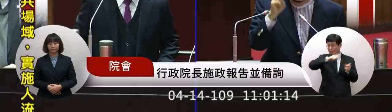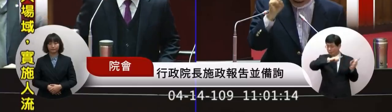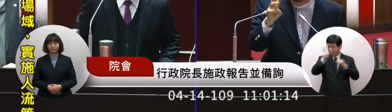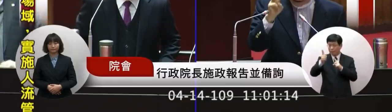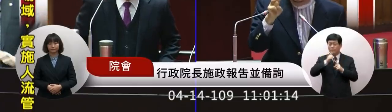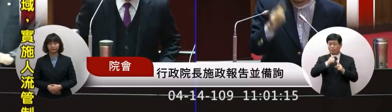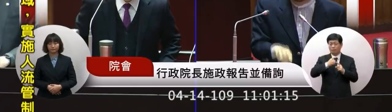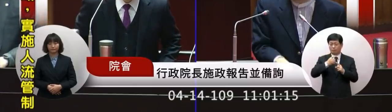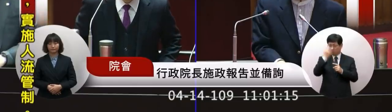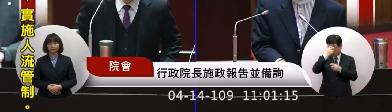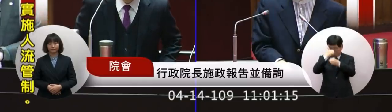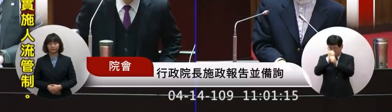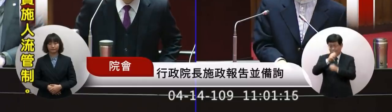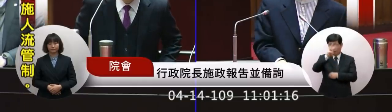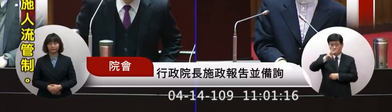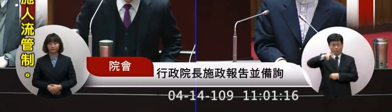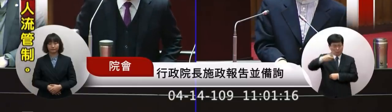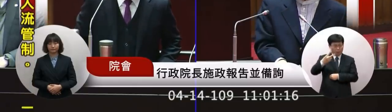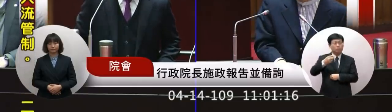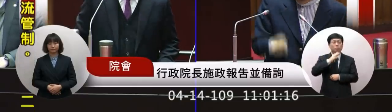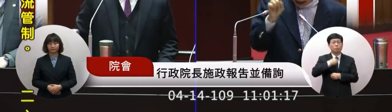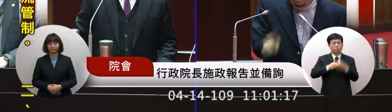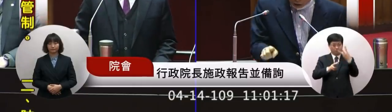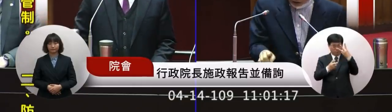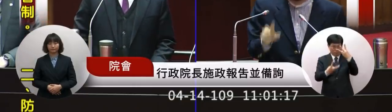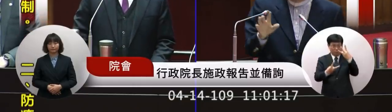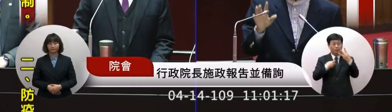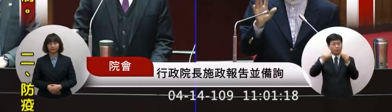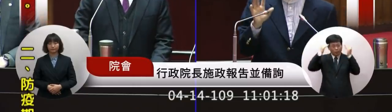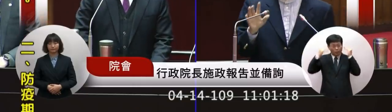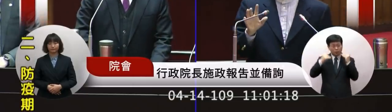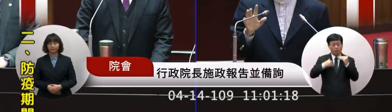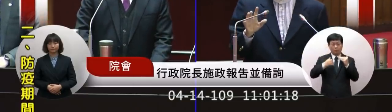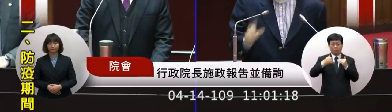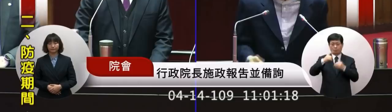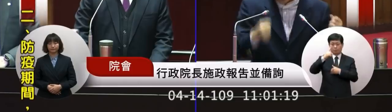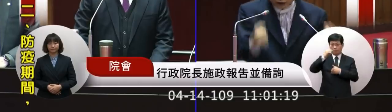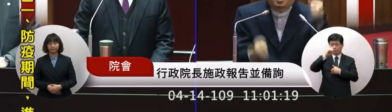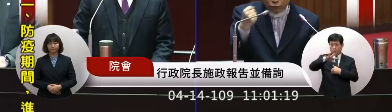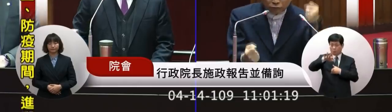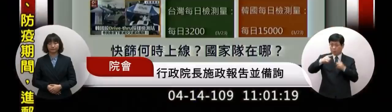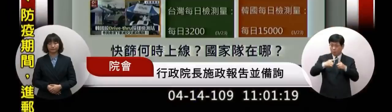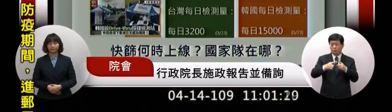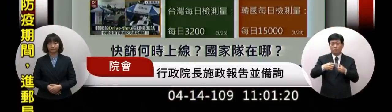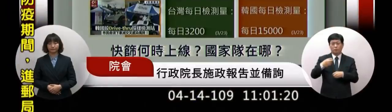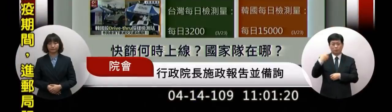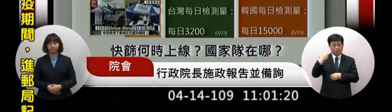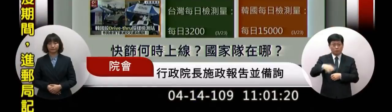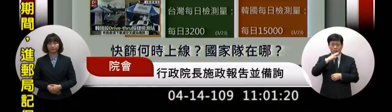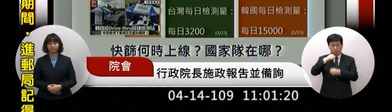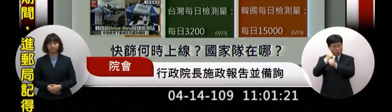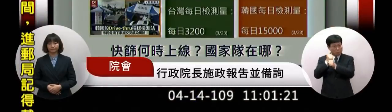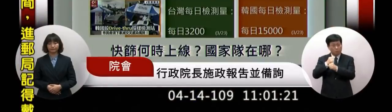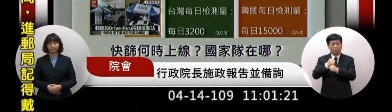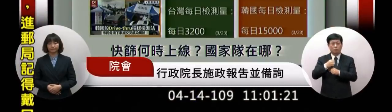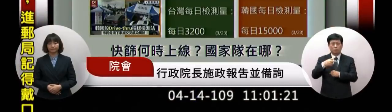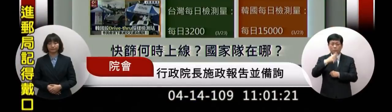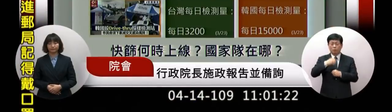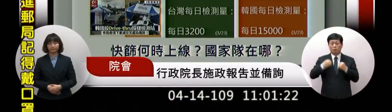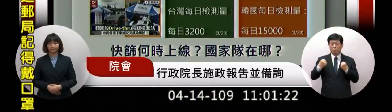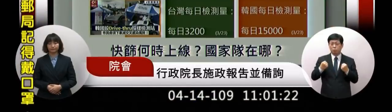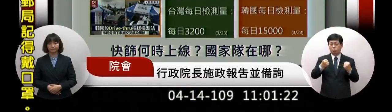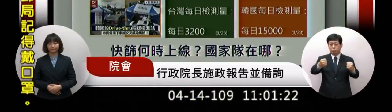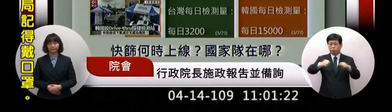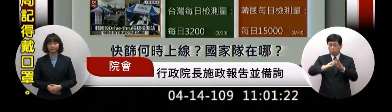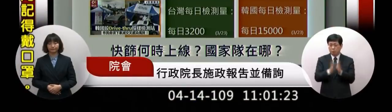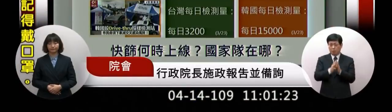检测3200，这是3月23号的资料。韩国15000个，还够再输入啊。塞下过去，给你